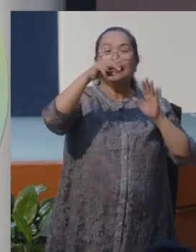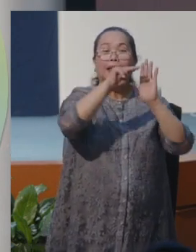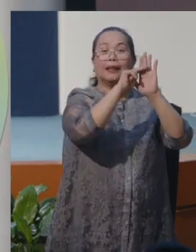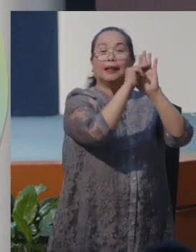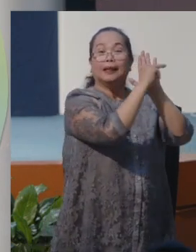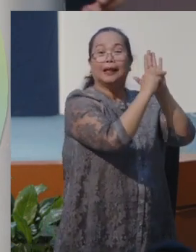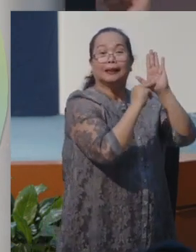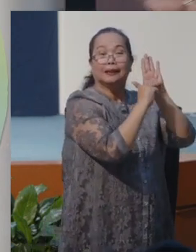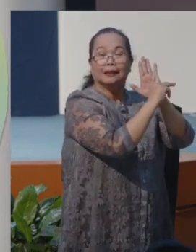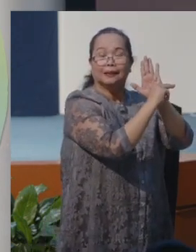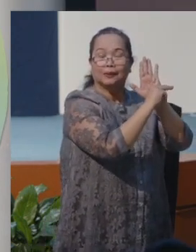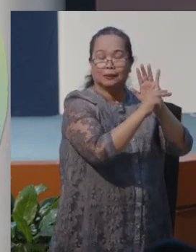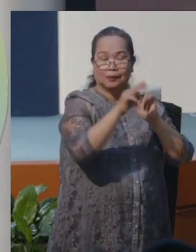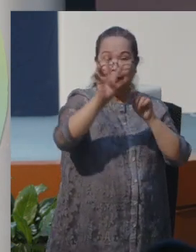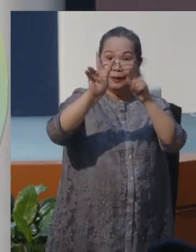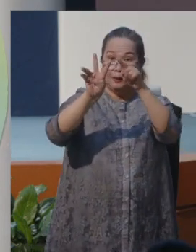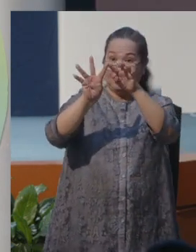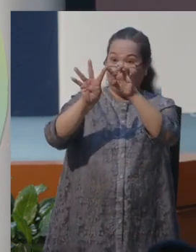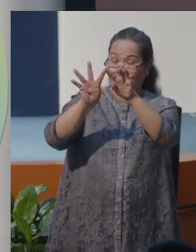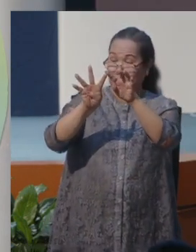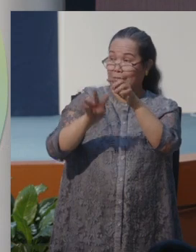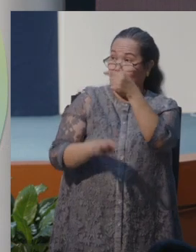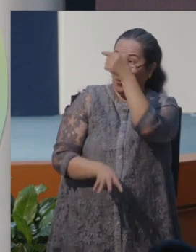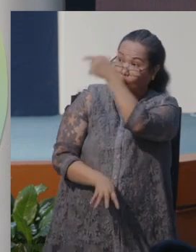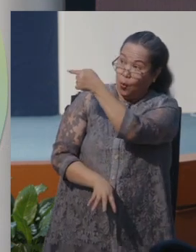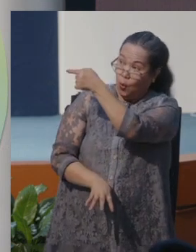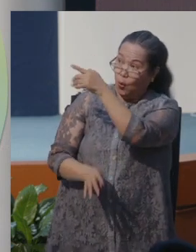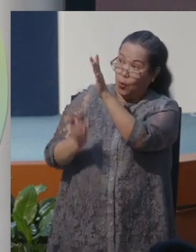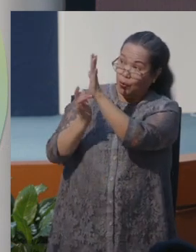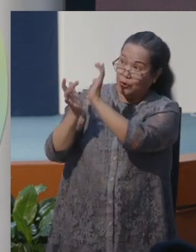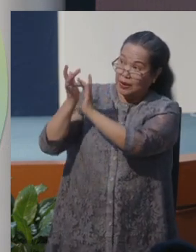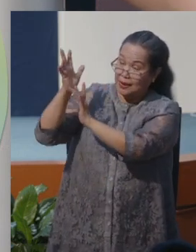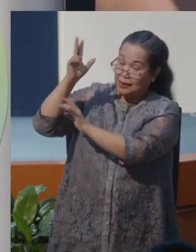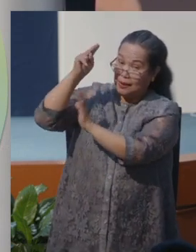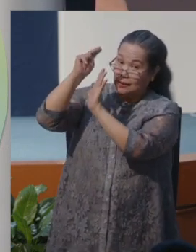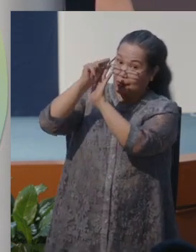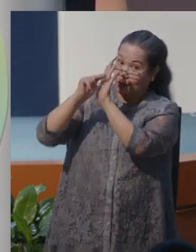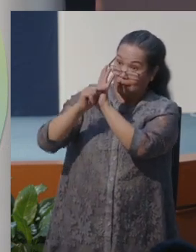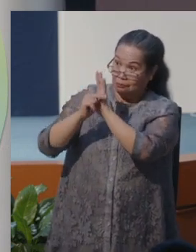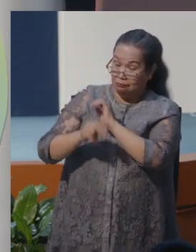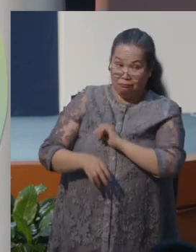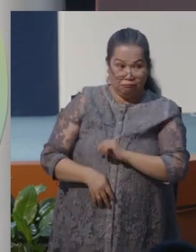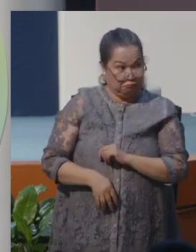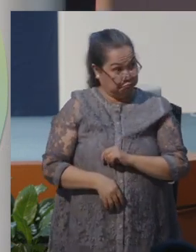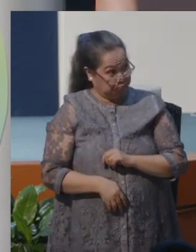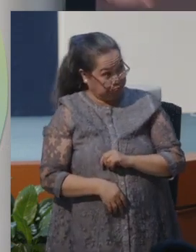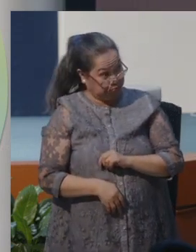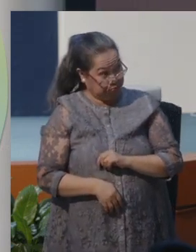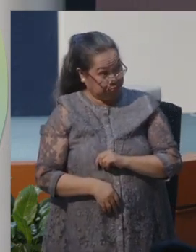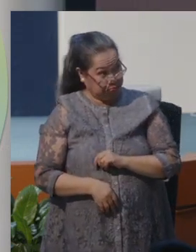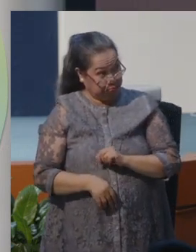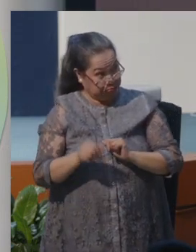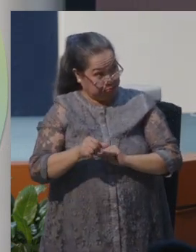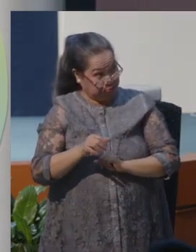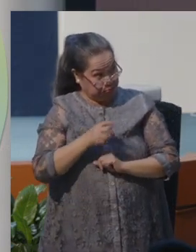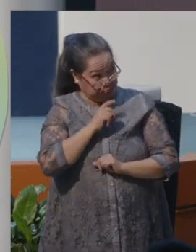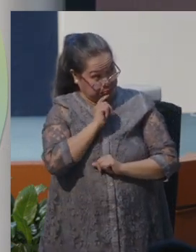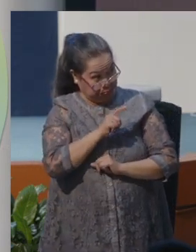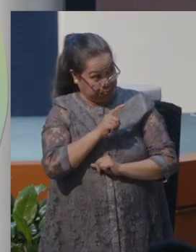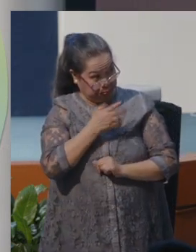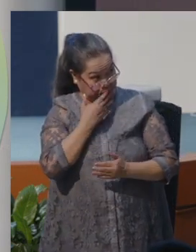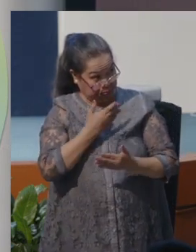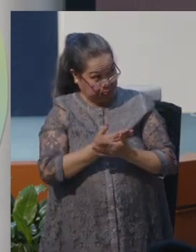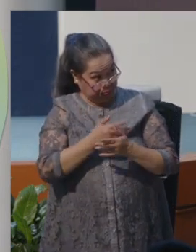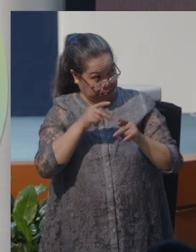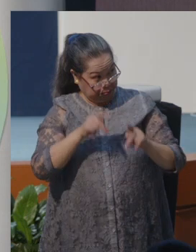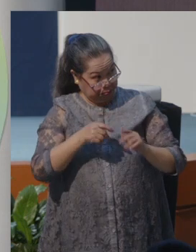Sabi kasi ni Philip sa kanya, this is Jesus of Nazareth. Sabi niya, can anything good come out of Nazareth? Tapos